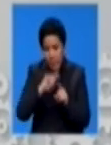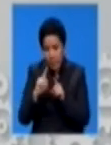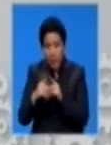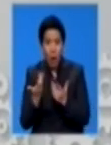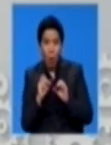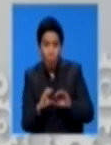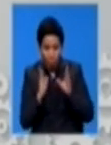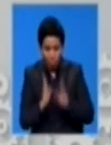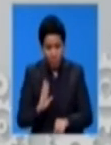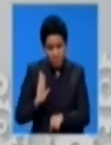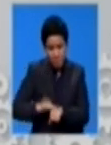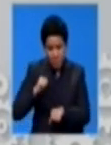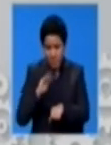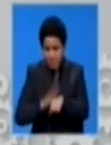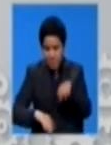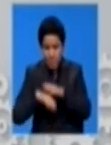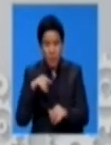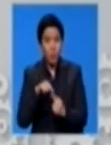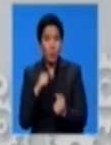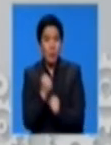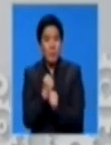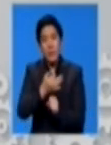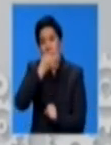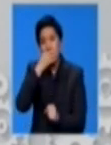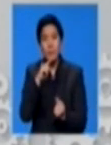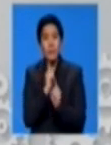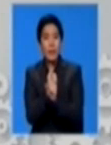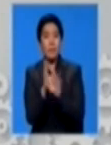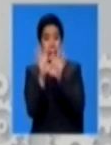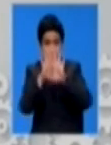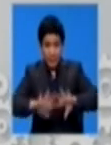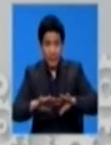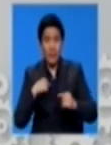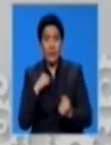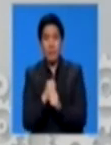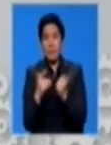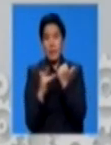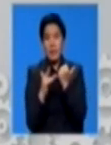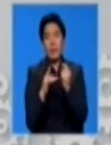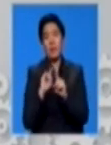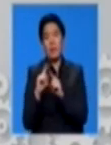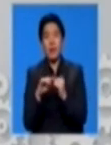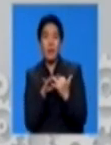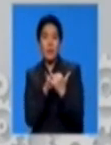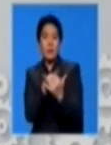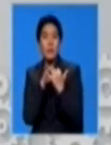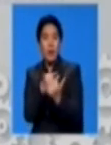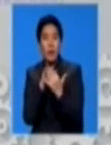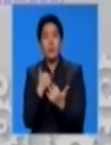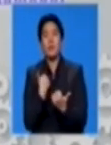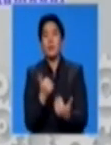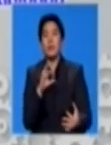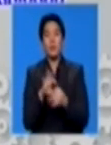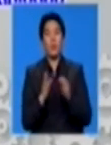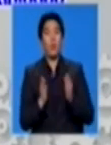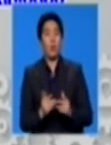ำลังคนให้มีทักษะสอดรับกับตลาดแรงงานอาเซียนมีการพัฒนาการใช้เทคโนโลยีสารสนเทศและการสื่อสารมีการพัฒน